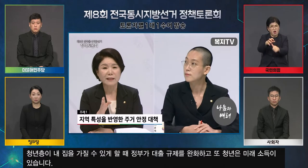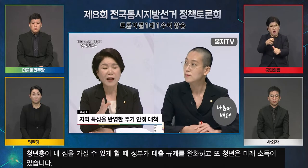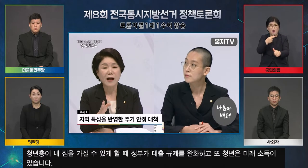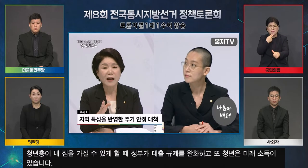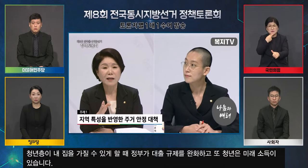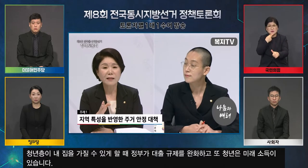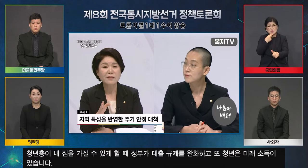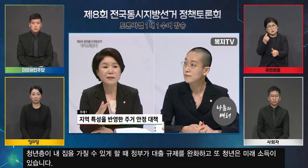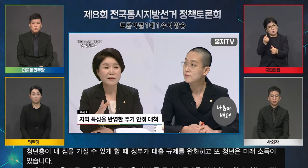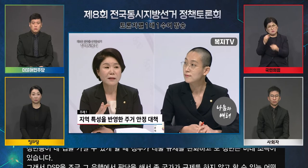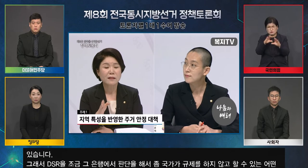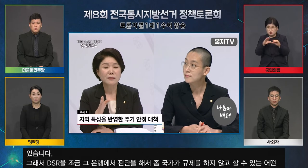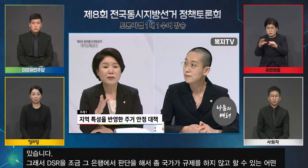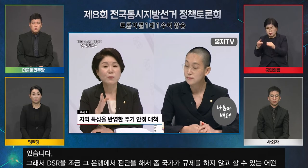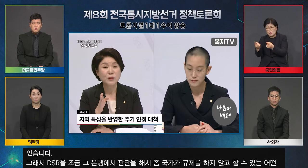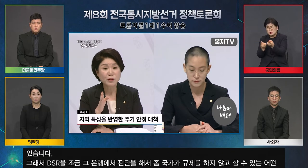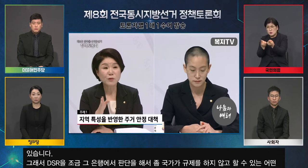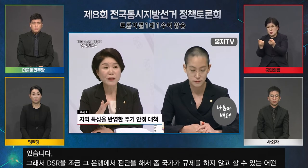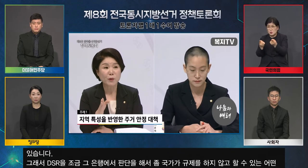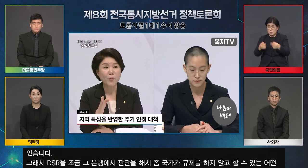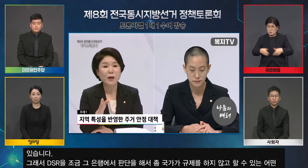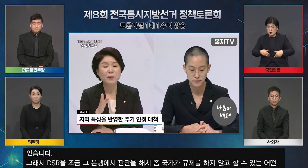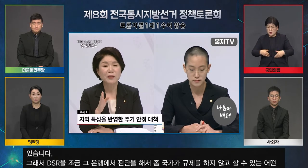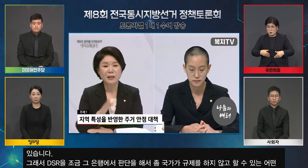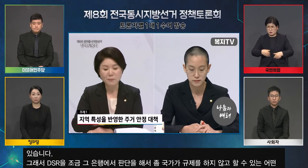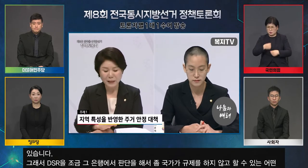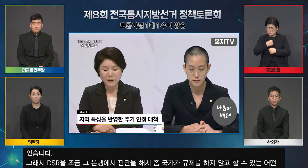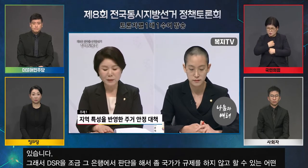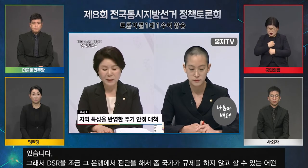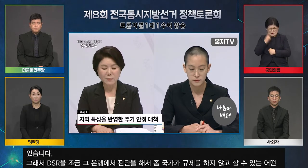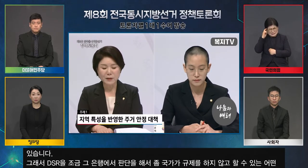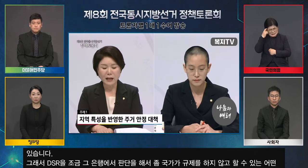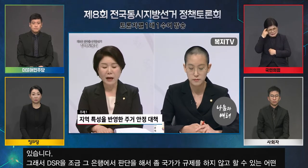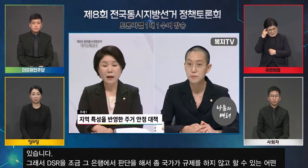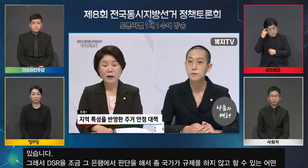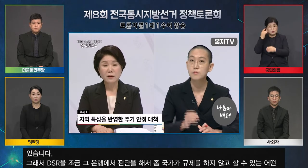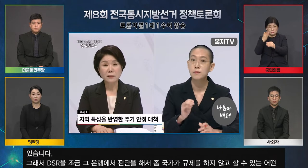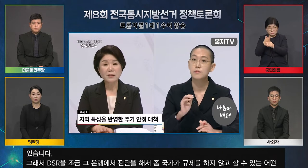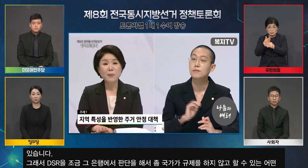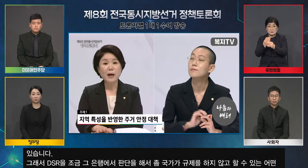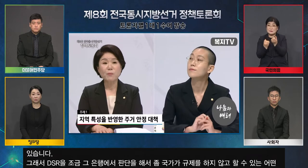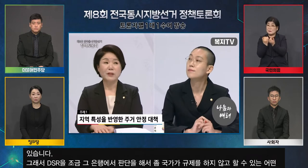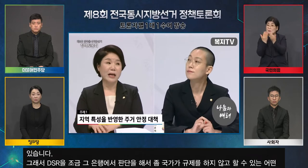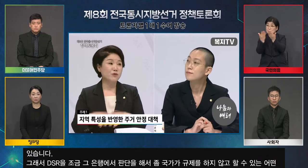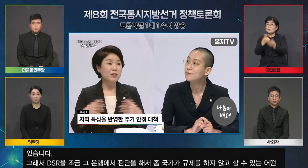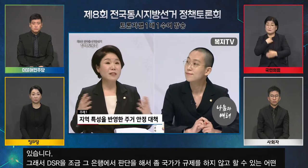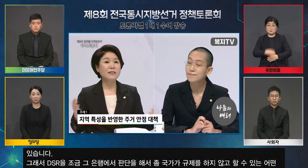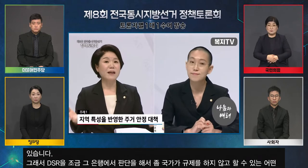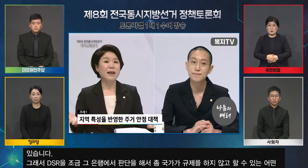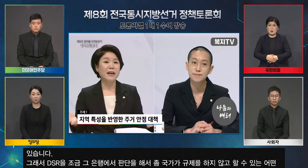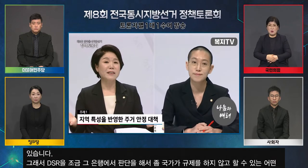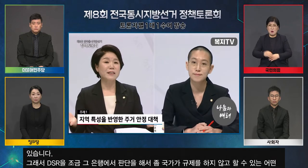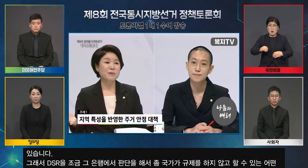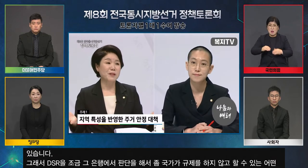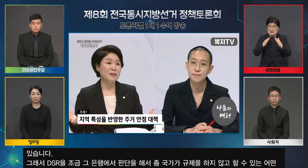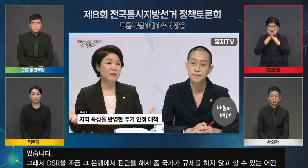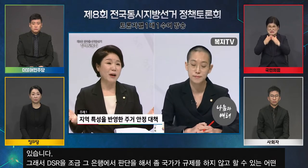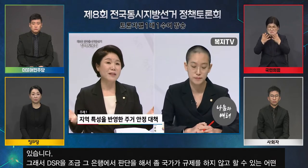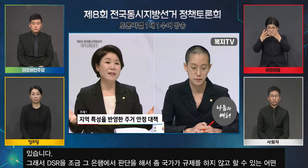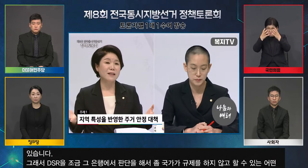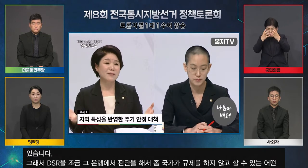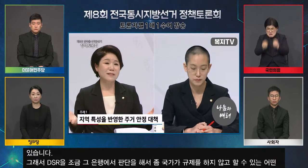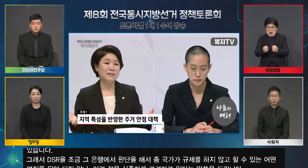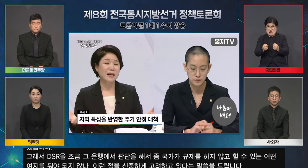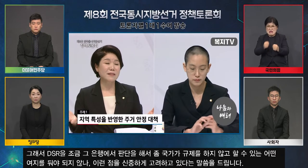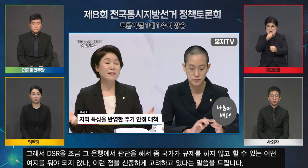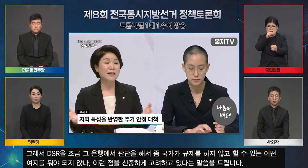둬야 되지 않나 이런 점을 신중하게 고려하고 있다는 말씀을 드립니다. 그렇지만 다주택자의 LTV를